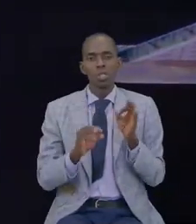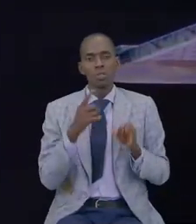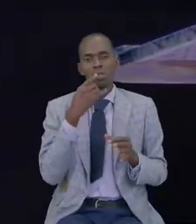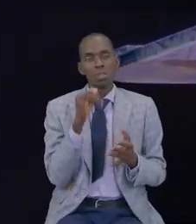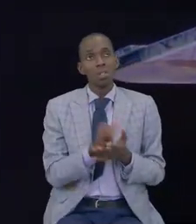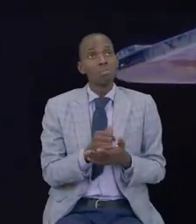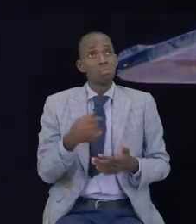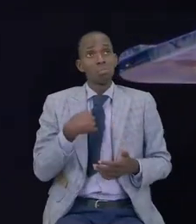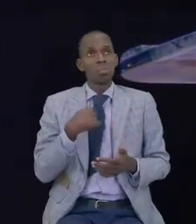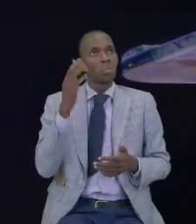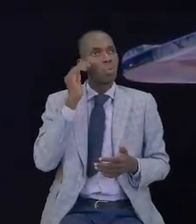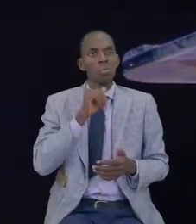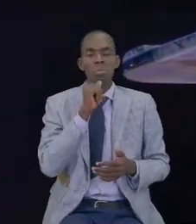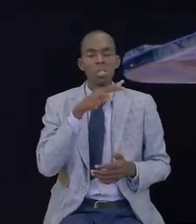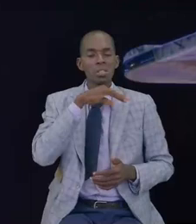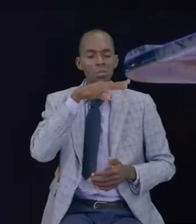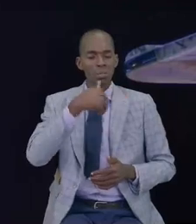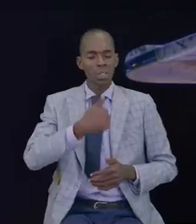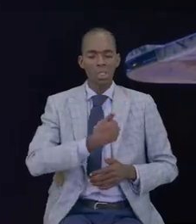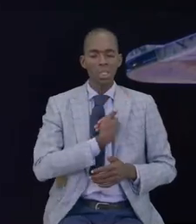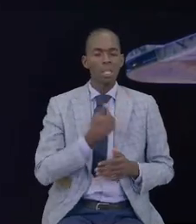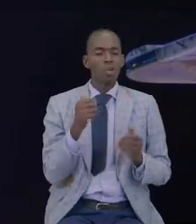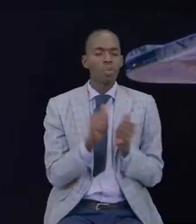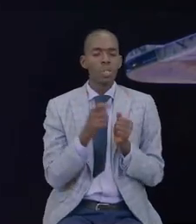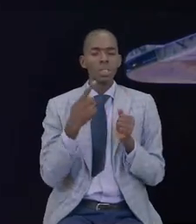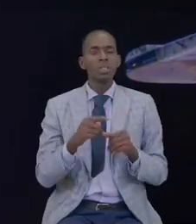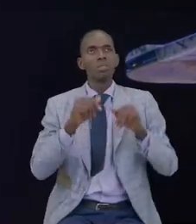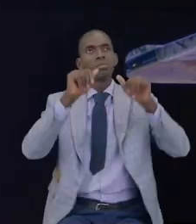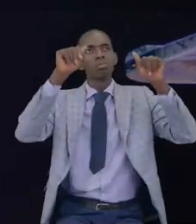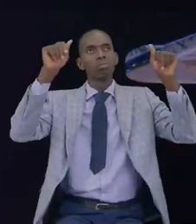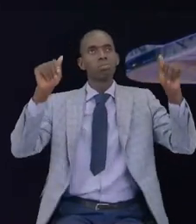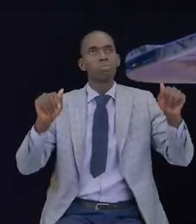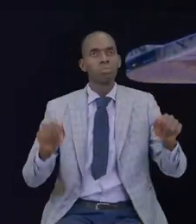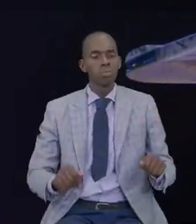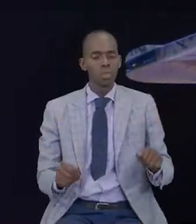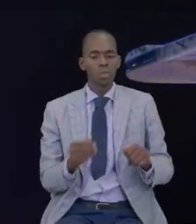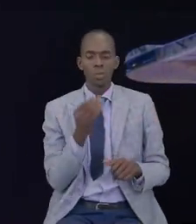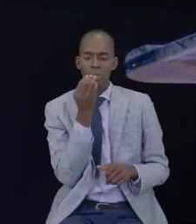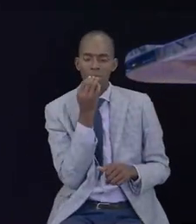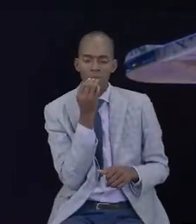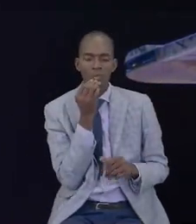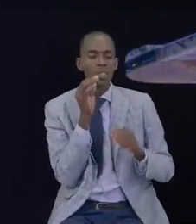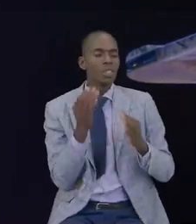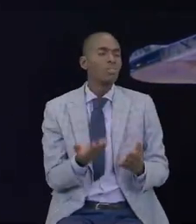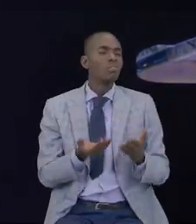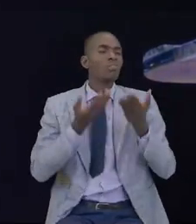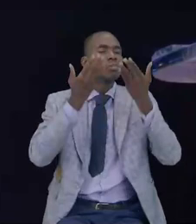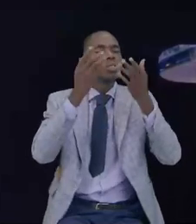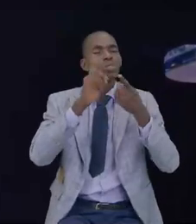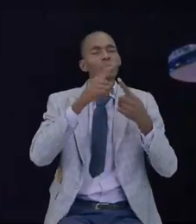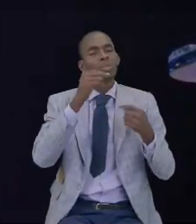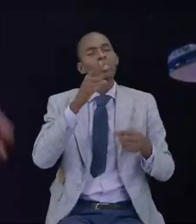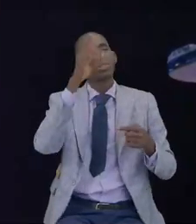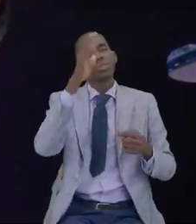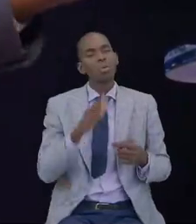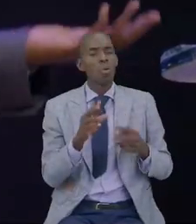Si tu dis que tu ne vas pas te souiller par les mets idolâtres déjà sacrifiés au Dieu de Nebuchadnezzar